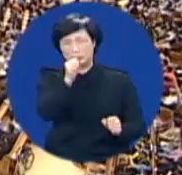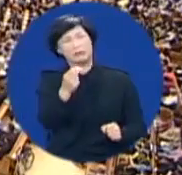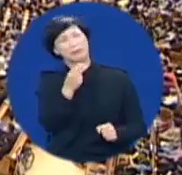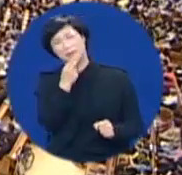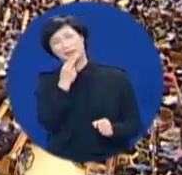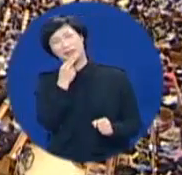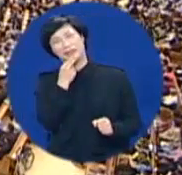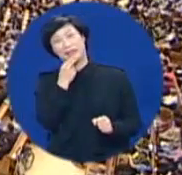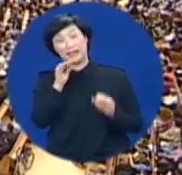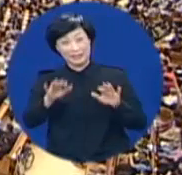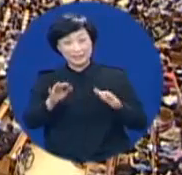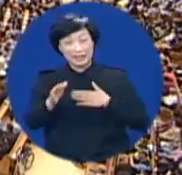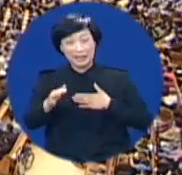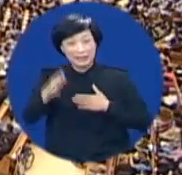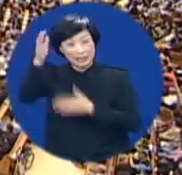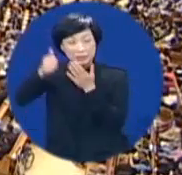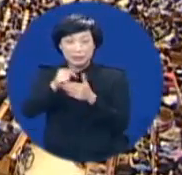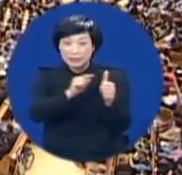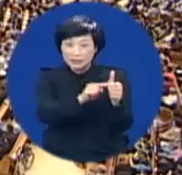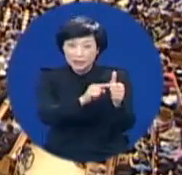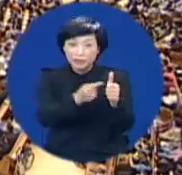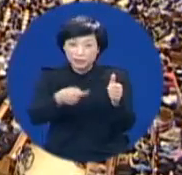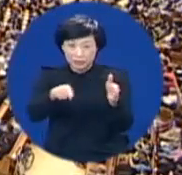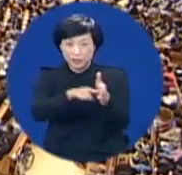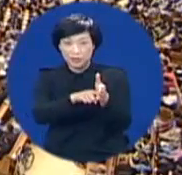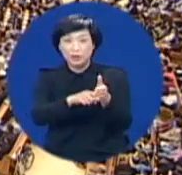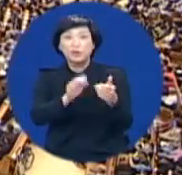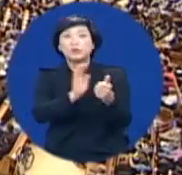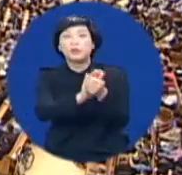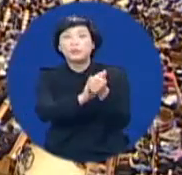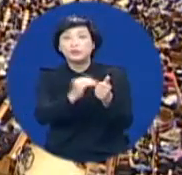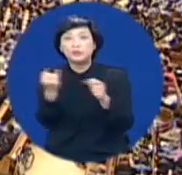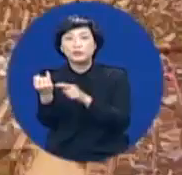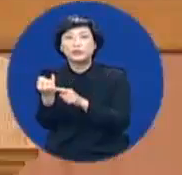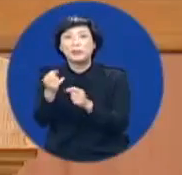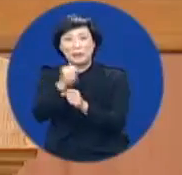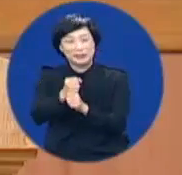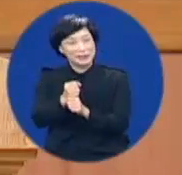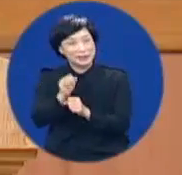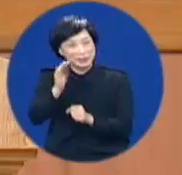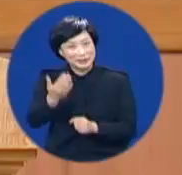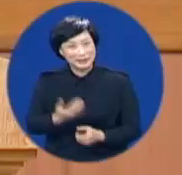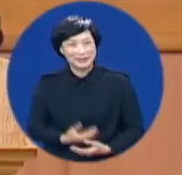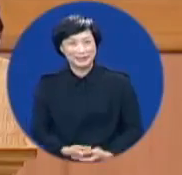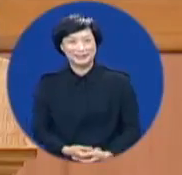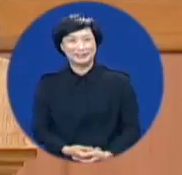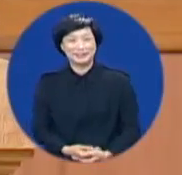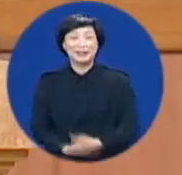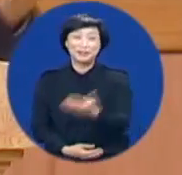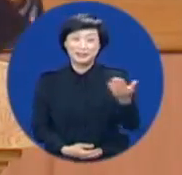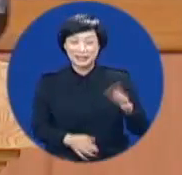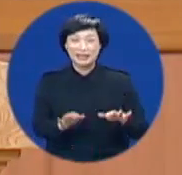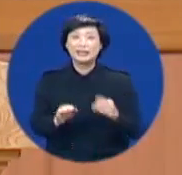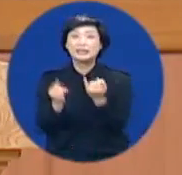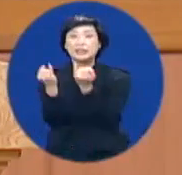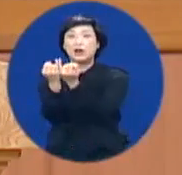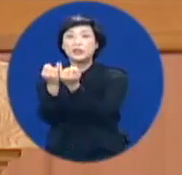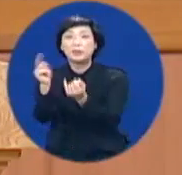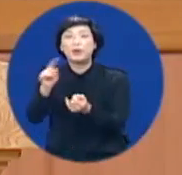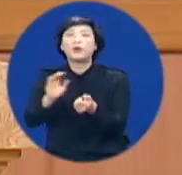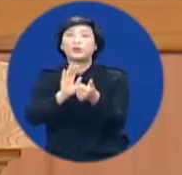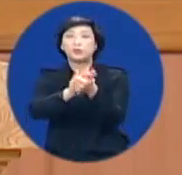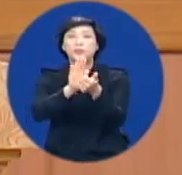못하니 내가 그를 위하여 돕는 배필을 지으리라 하시니라. 자, 돕는 배필. 여자는